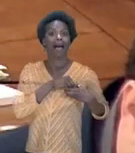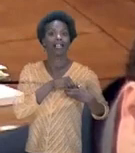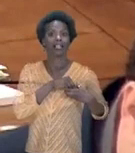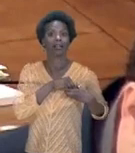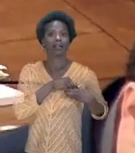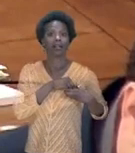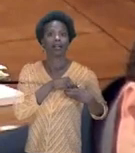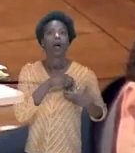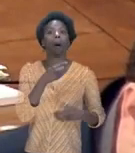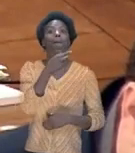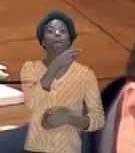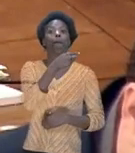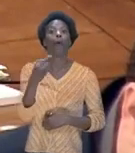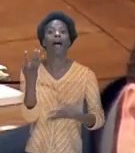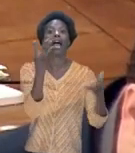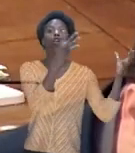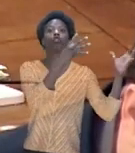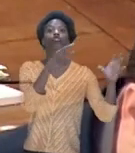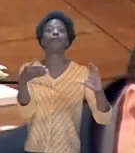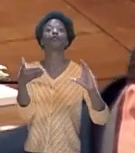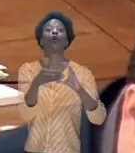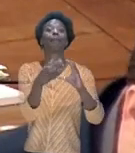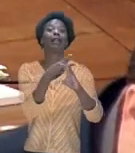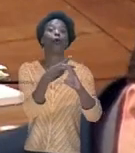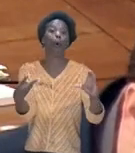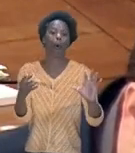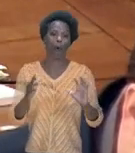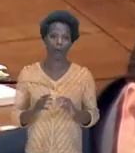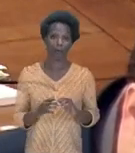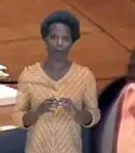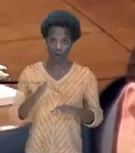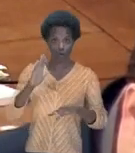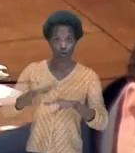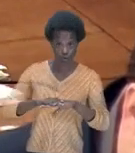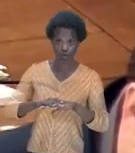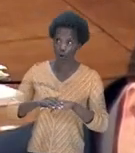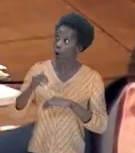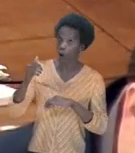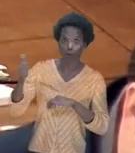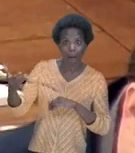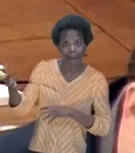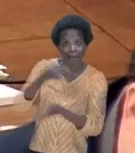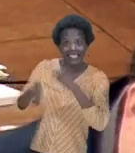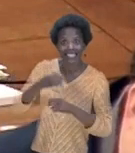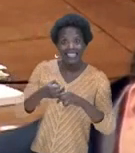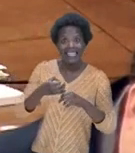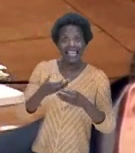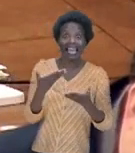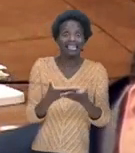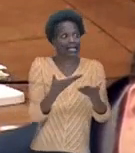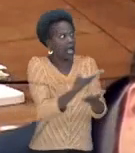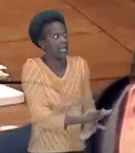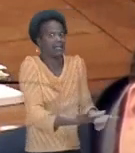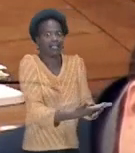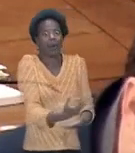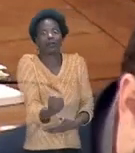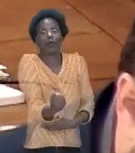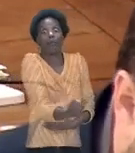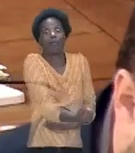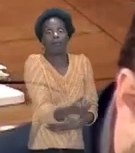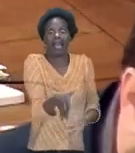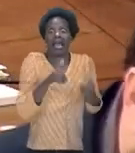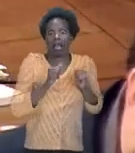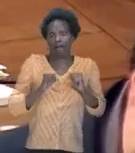000 euros, j'ai presque envie de dire seulement à l'époque. Et pourtant, vous aviez présenté ce scénario comme étant le scénario catastrophe à